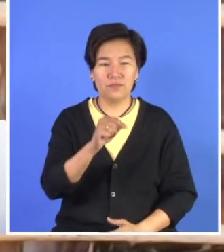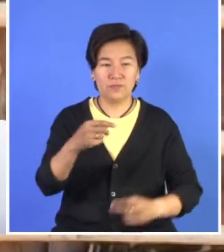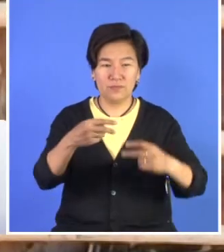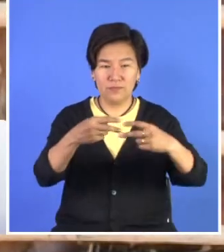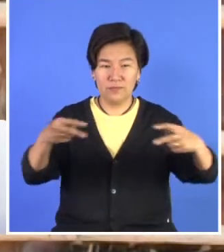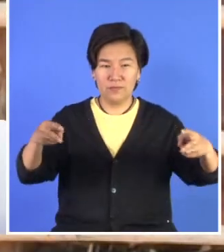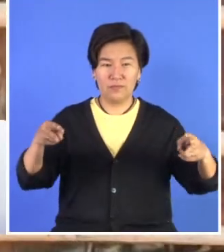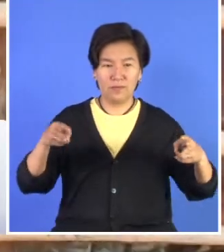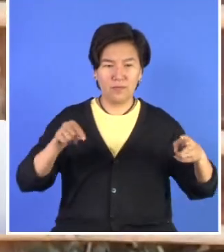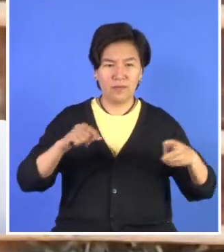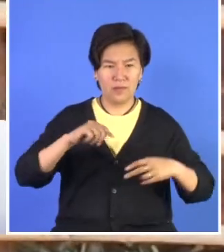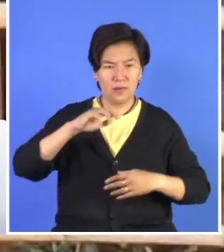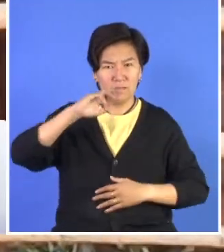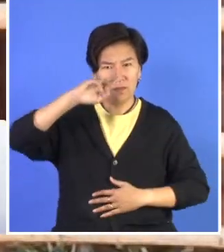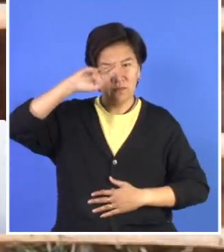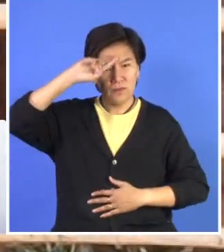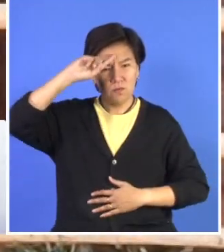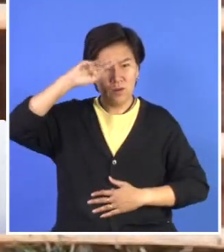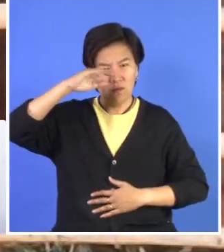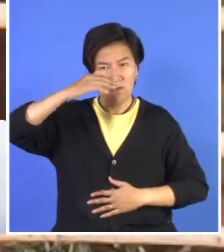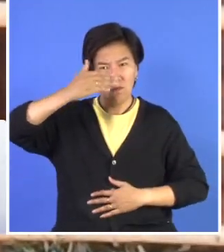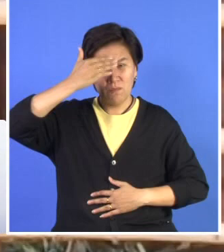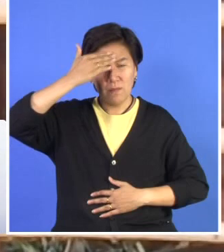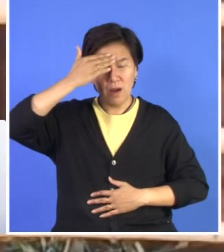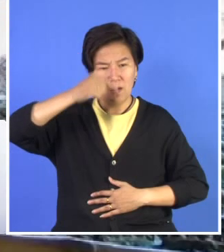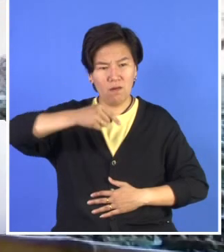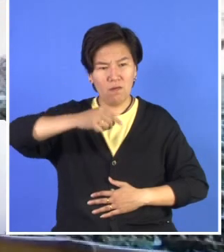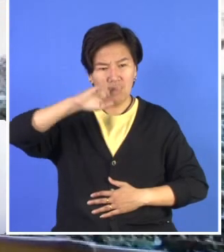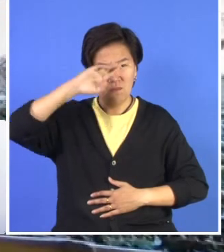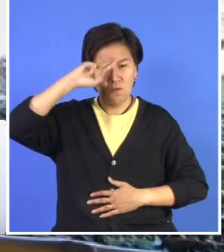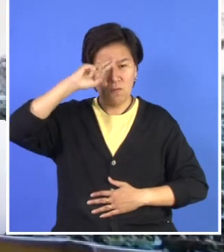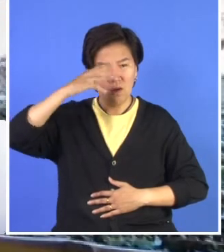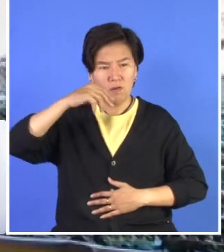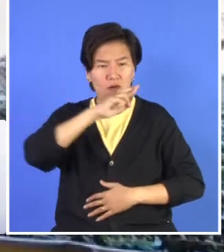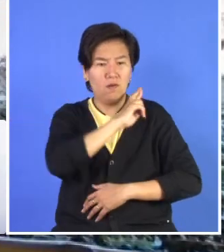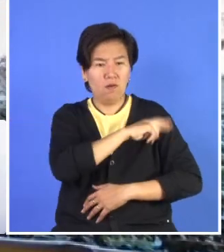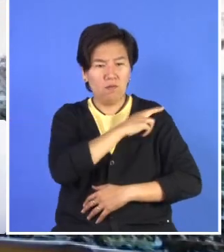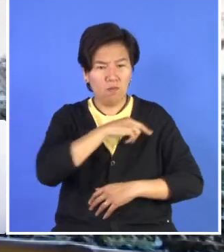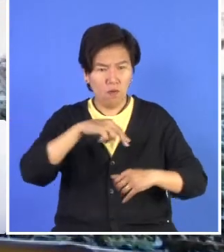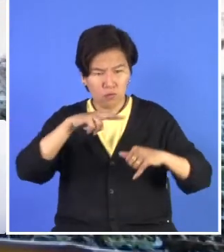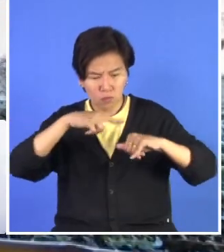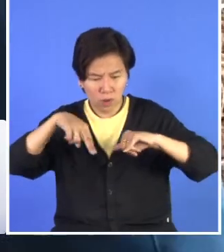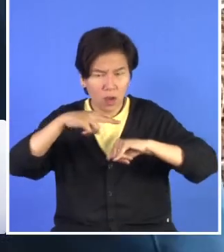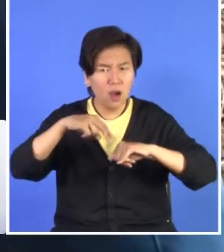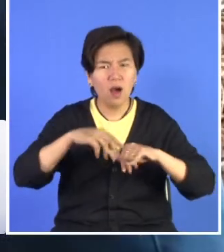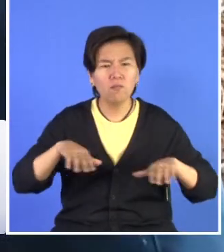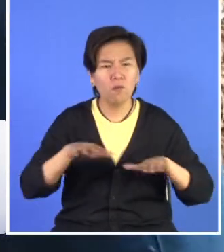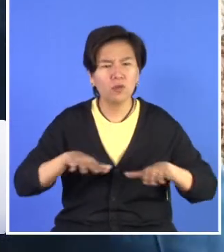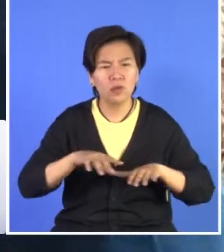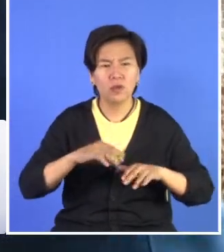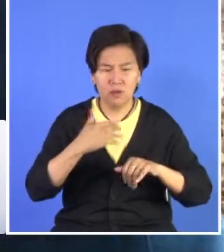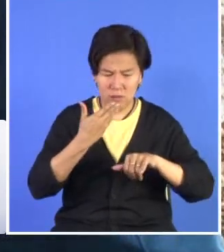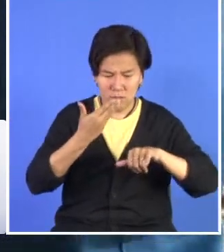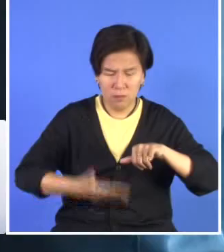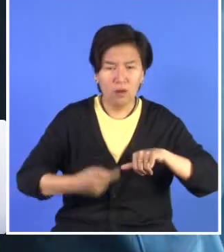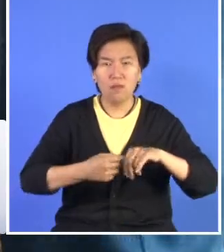าเป็นโรคอะไรปะโรคผิวหนังเปล่า ตอนแรกเจ้าของก็คิดว่าแบบนั้นค่ะพี่แป๊ะแต่ว่าให้หมอมาตรวจแล้วปกติดีทุกอย่างร่างกายก็แข็งแรงดีนะ